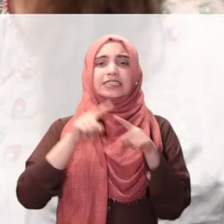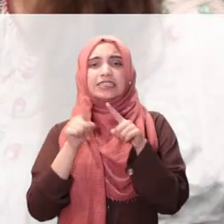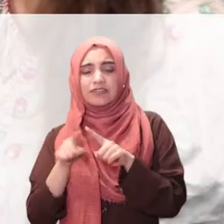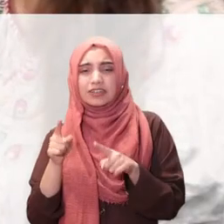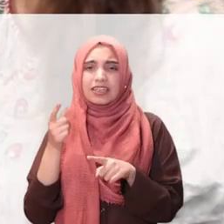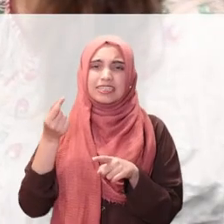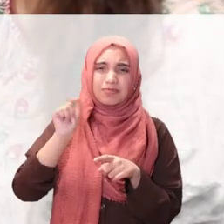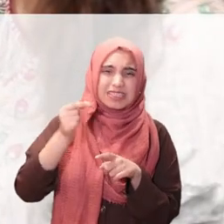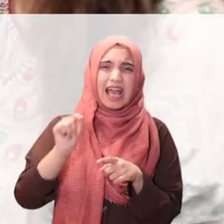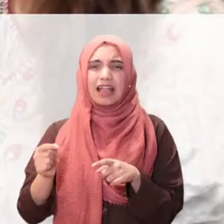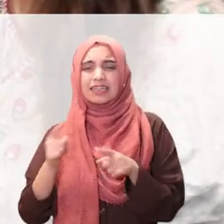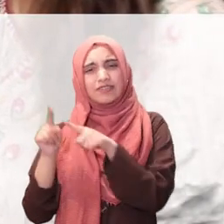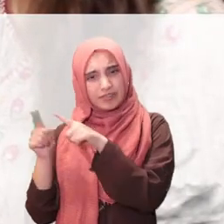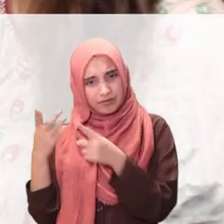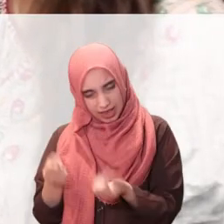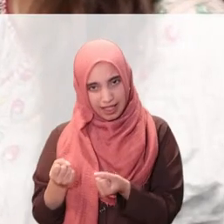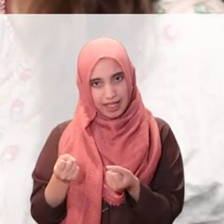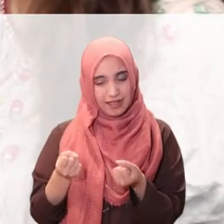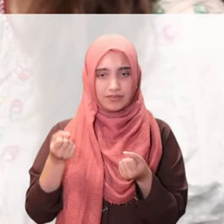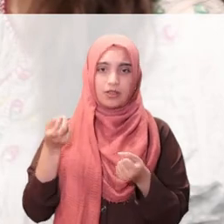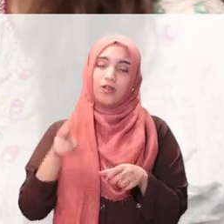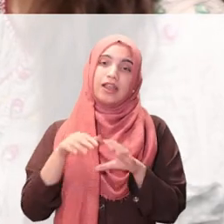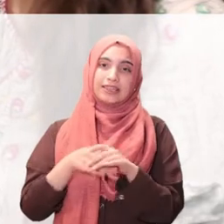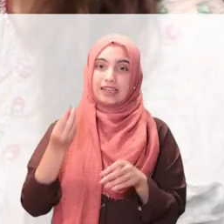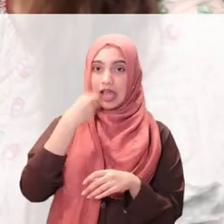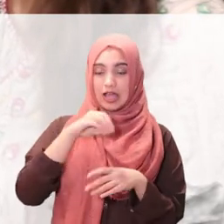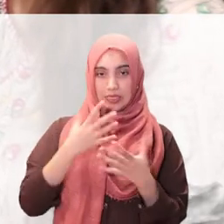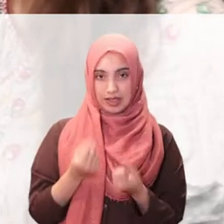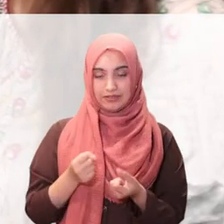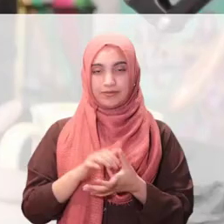बहुत सारा मसाला है